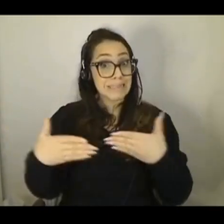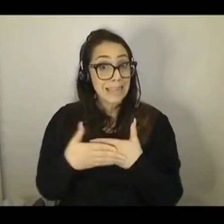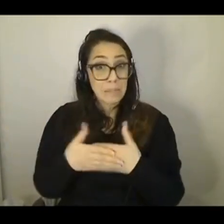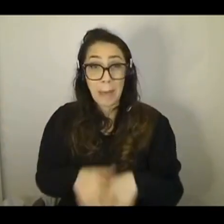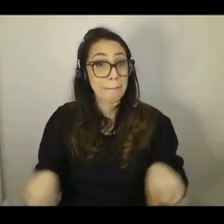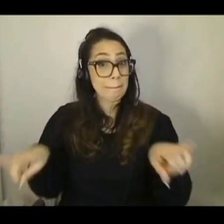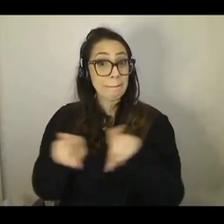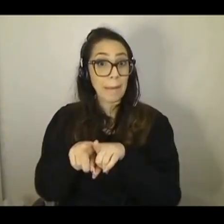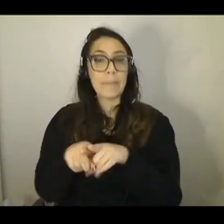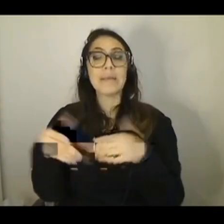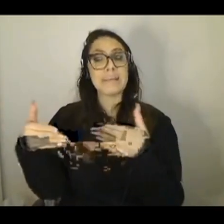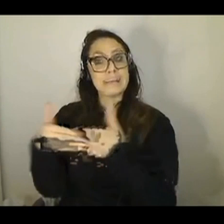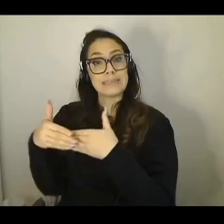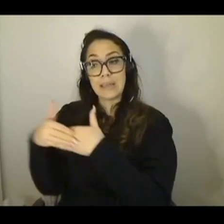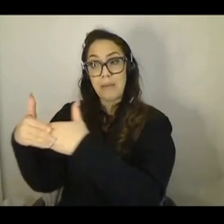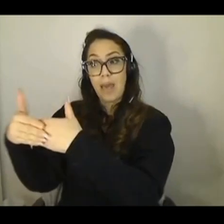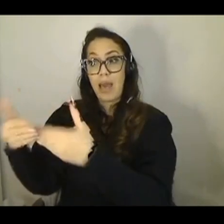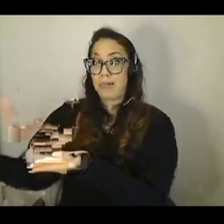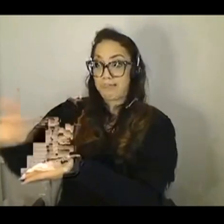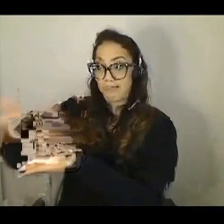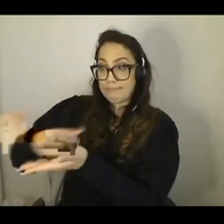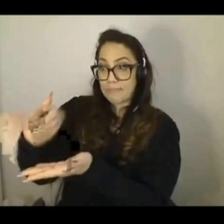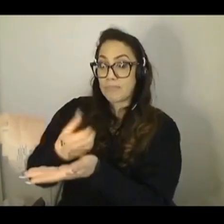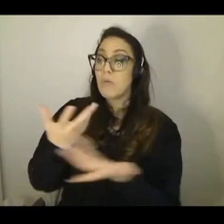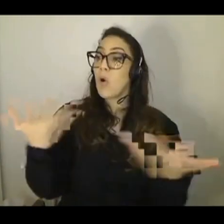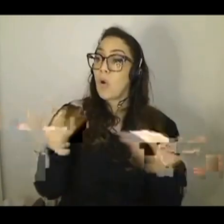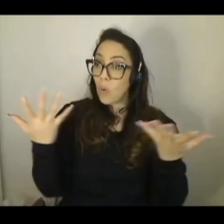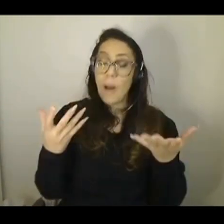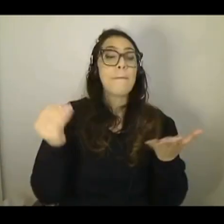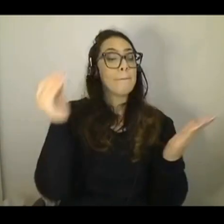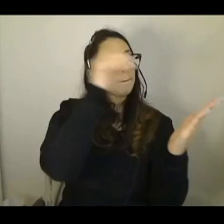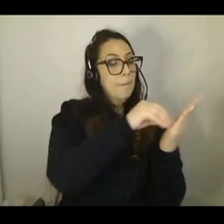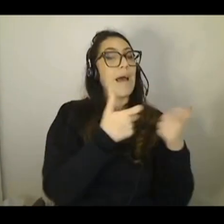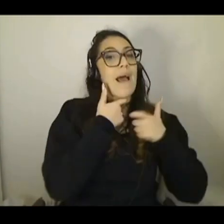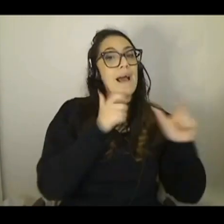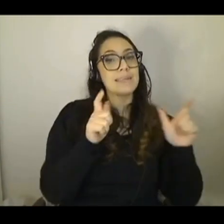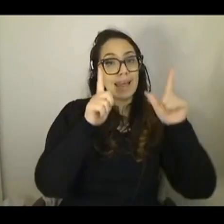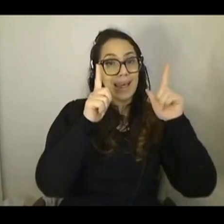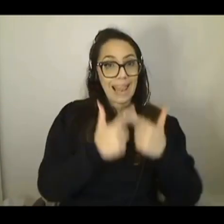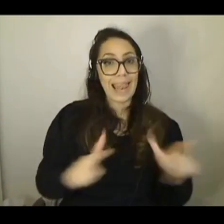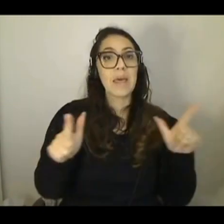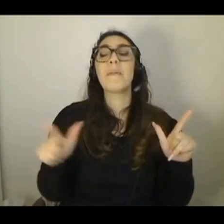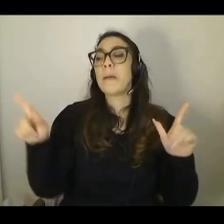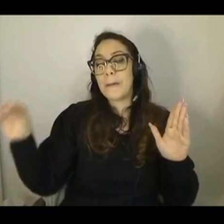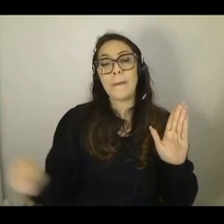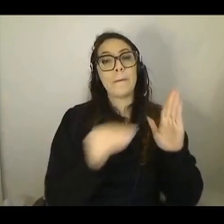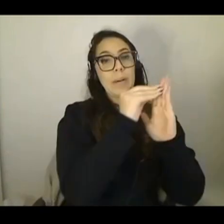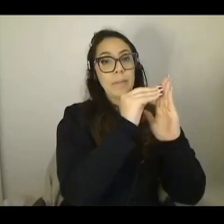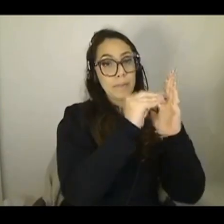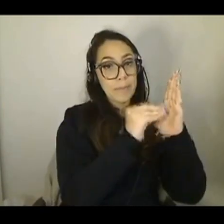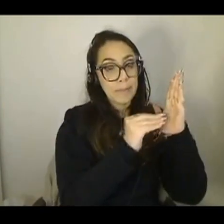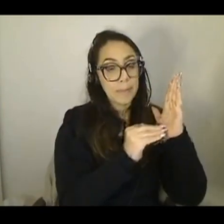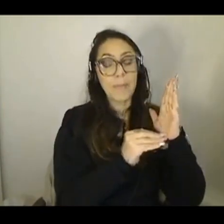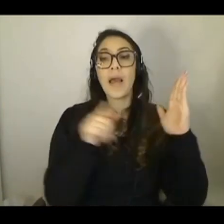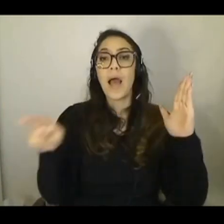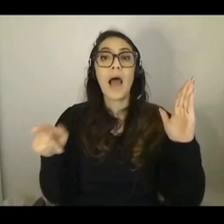ont donné leurs informations d'accessibilité à Accès Libre. Sur Accès Libre, les informations d'accessibilité des cinémas sont disponibles.